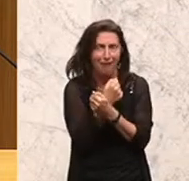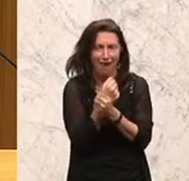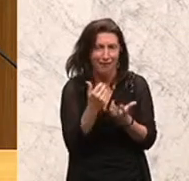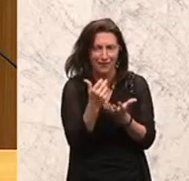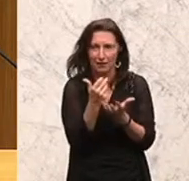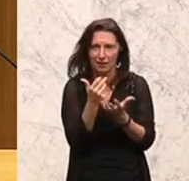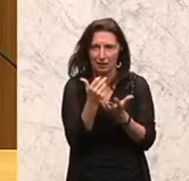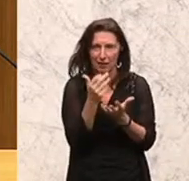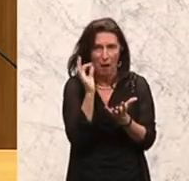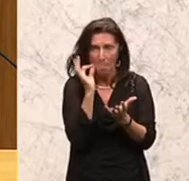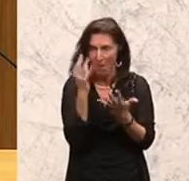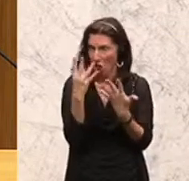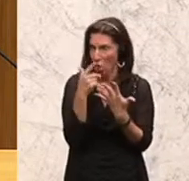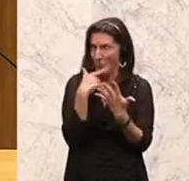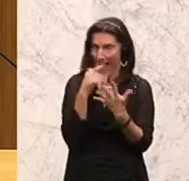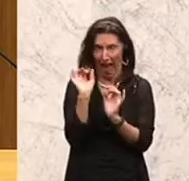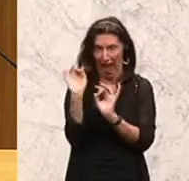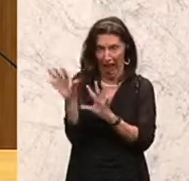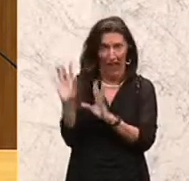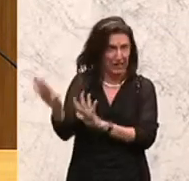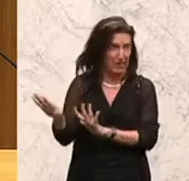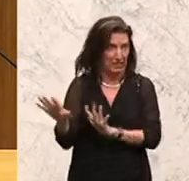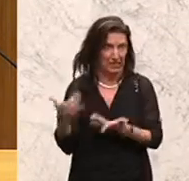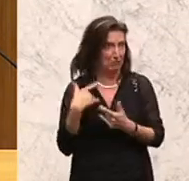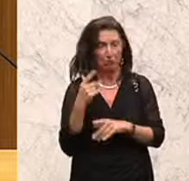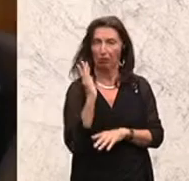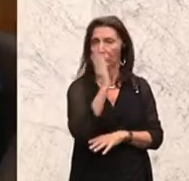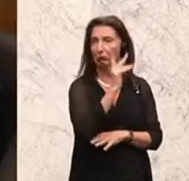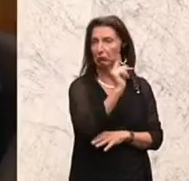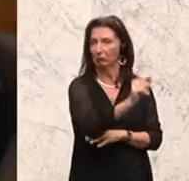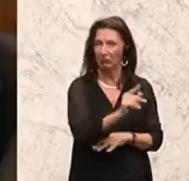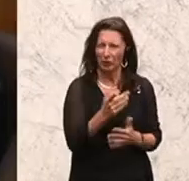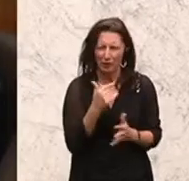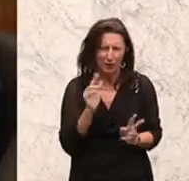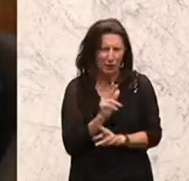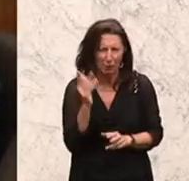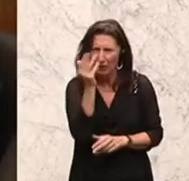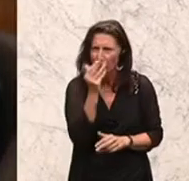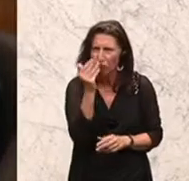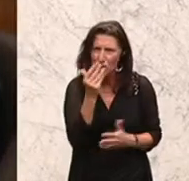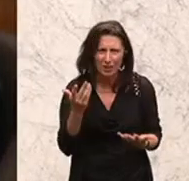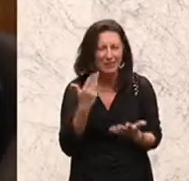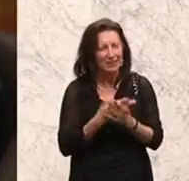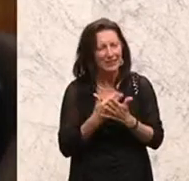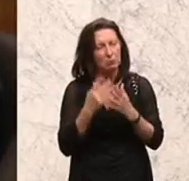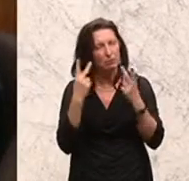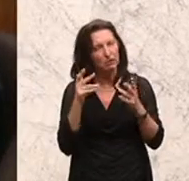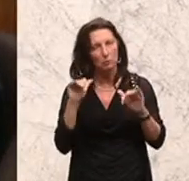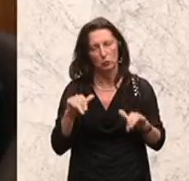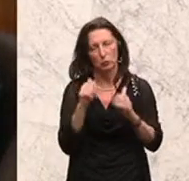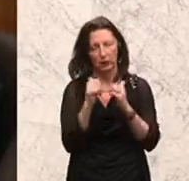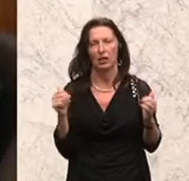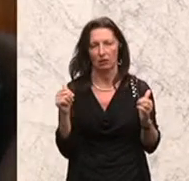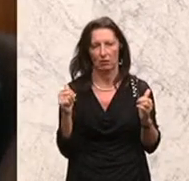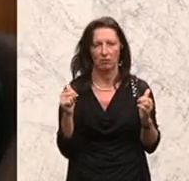lasse doch dann das neunjährige Mädchen nicht zurück. Es ist für mich unvorstellbar, was hier passiert. Und daher ist es eben wichtig, dass man differenziert und dass man sagt,